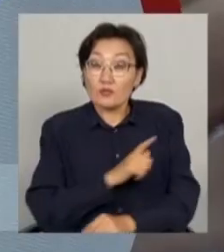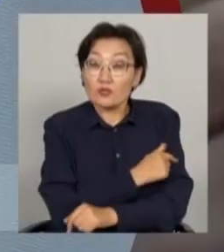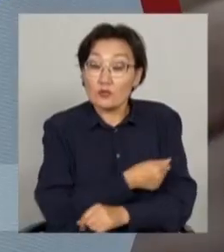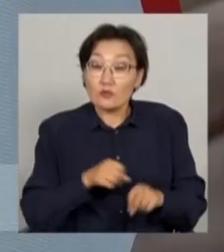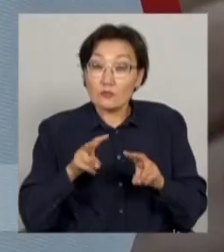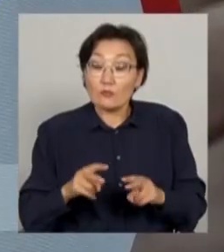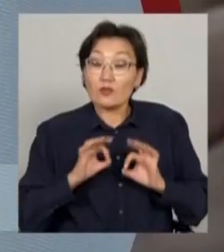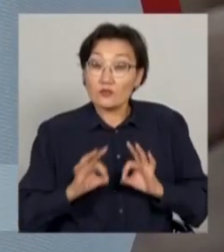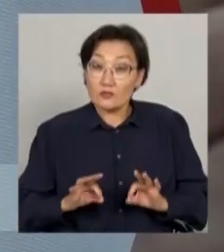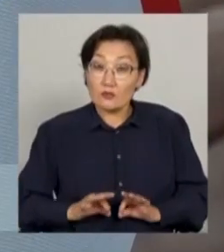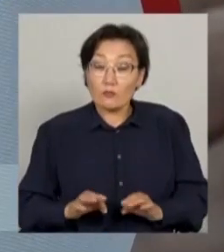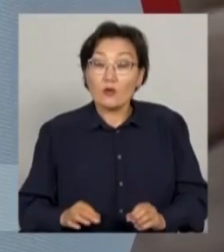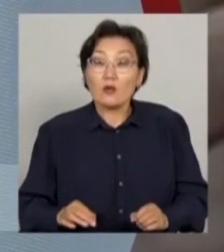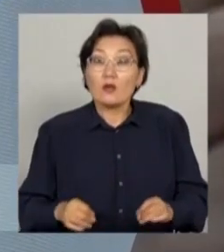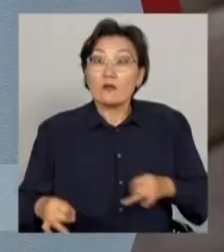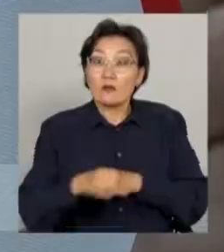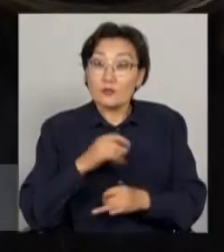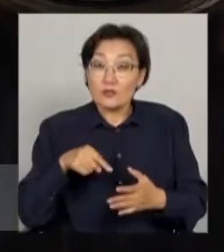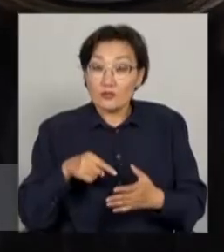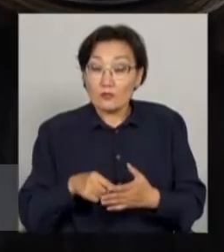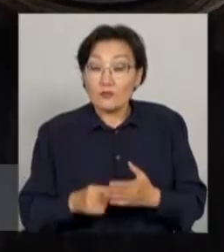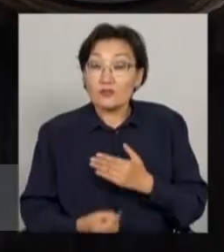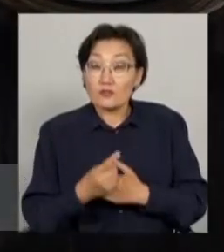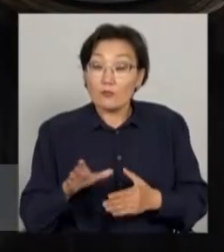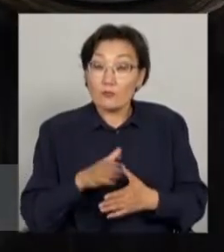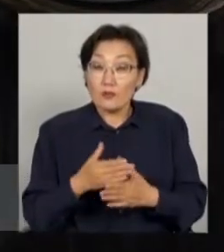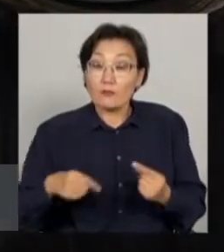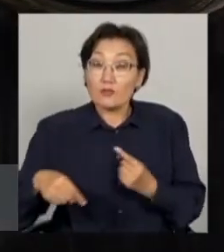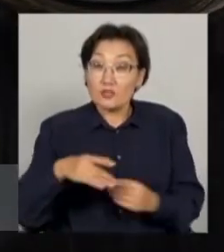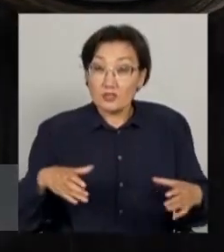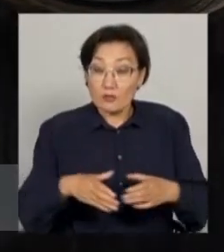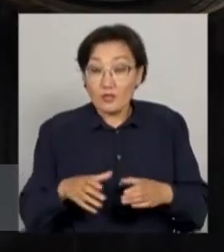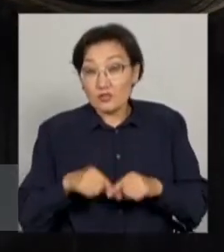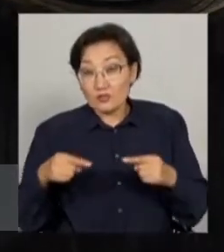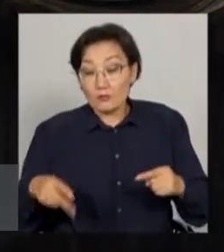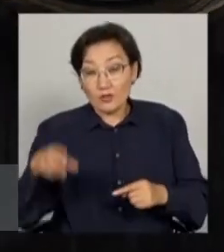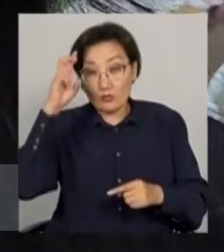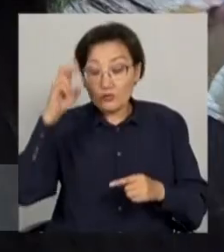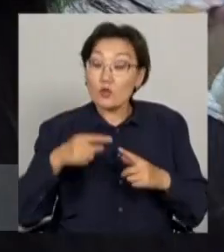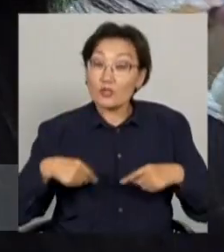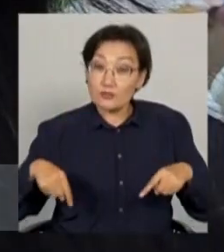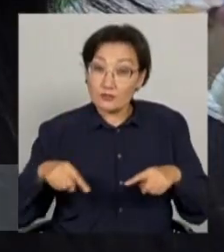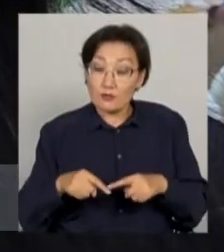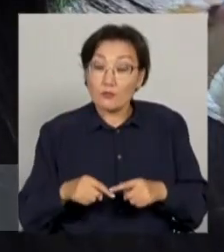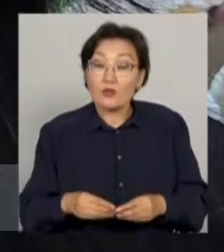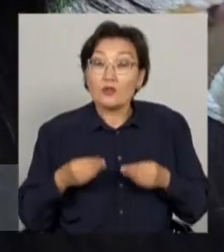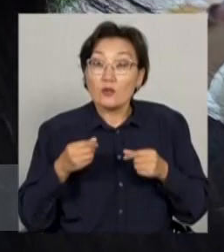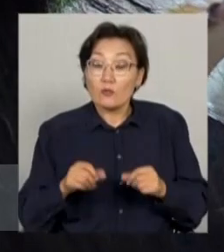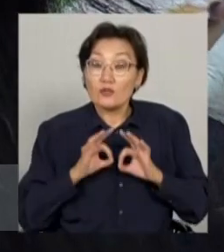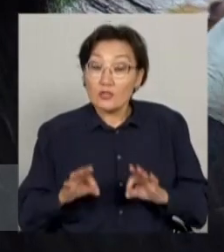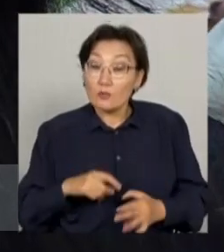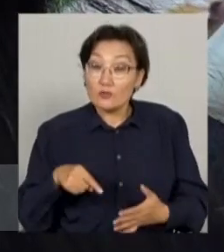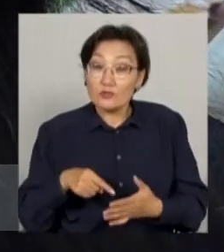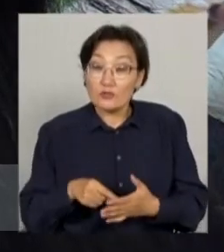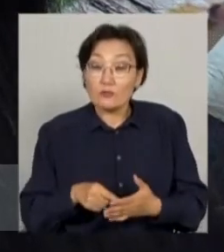санэпидемиологи, прокуроры поднимали проблемные вопросы, возникающие между бизнес-сообществом и различными госструктурами. При содействии прокуратуры